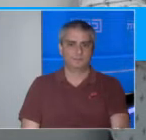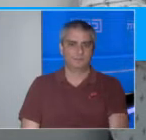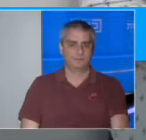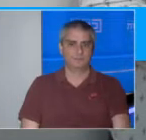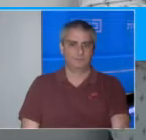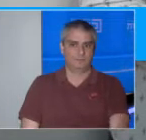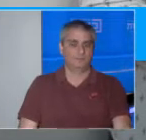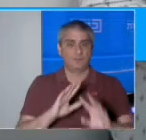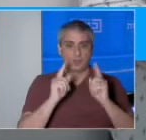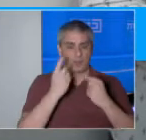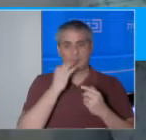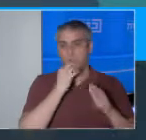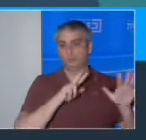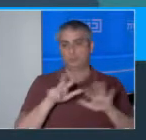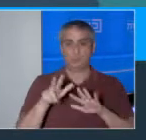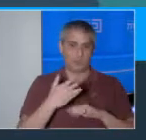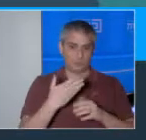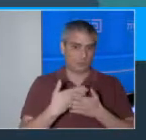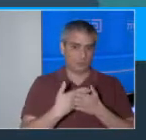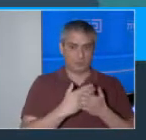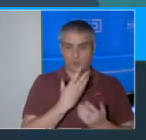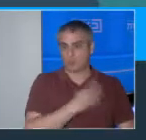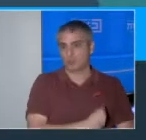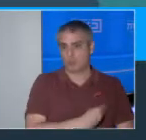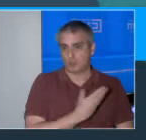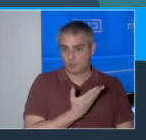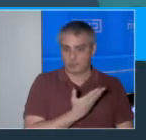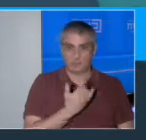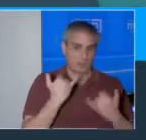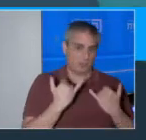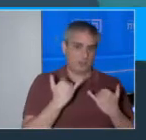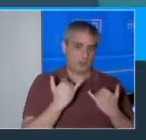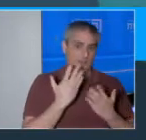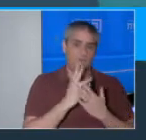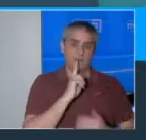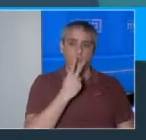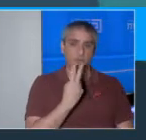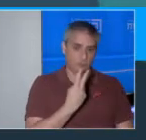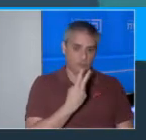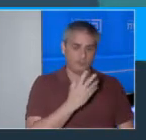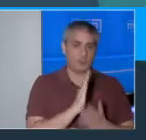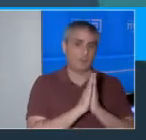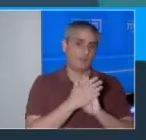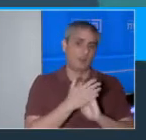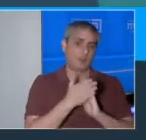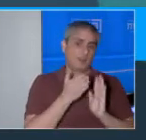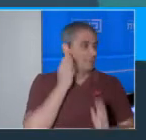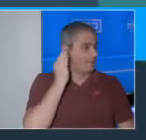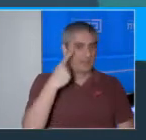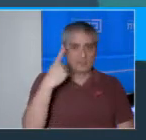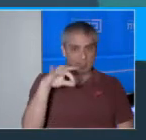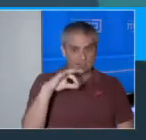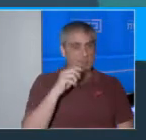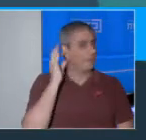כשהכל קרה, היא הייתה בת 8 חודשים, תינוקת יונקת. כן. היום היא בת 2, היא הפכה להיות מבת יחידה